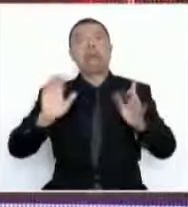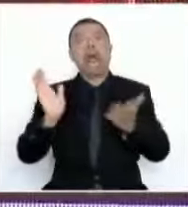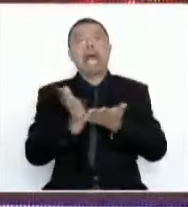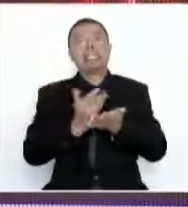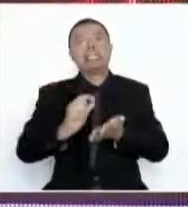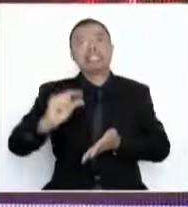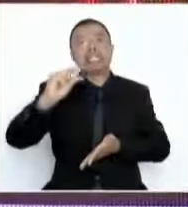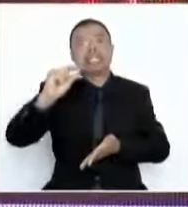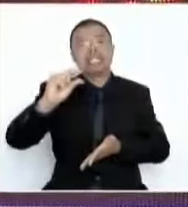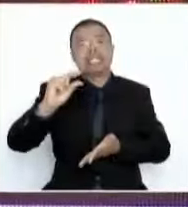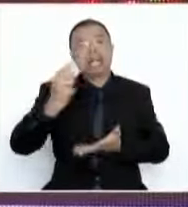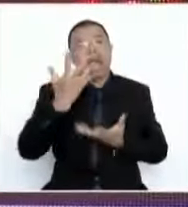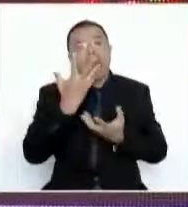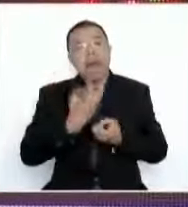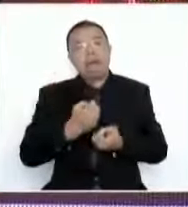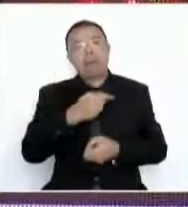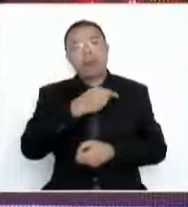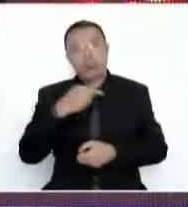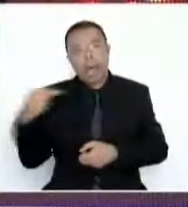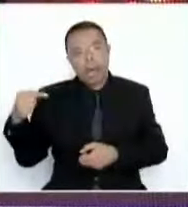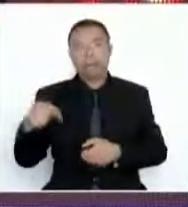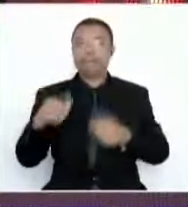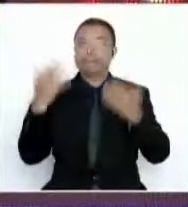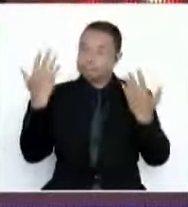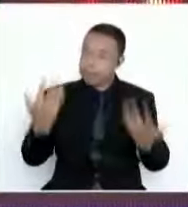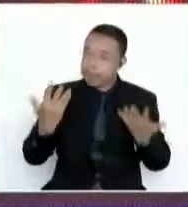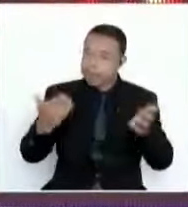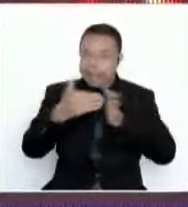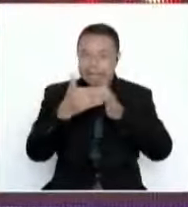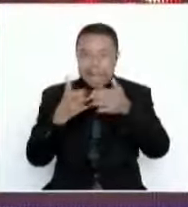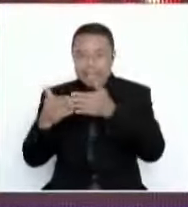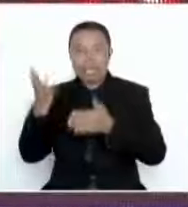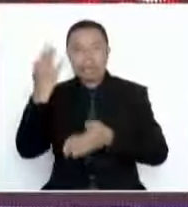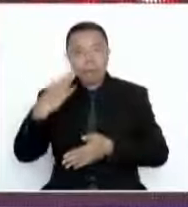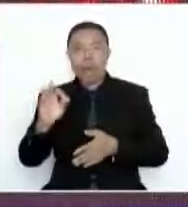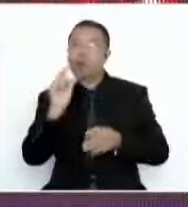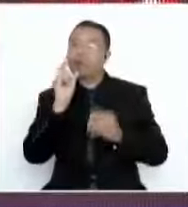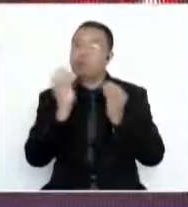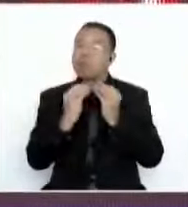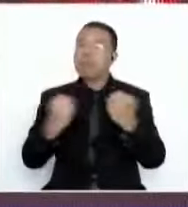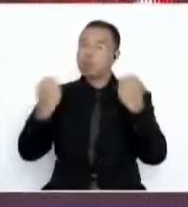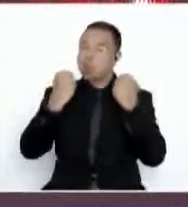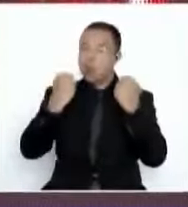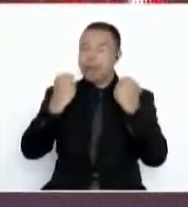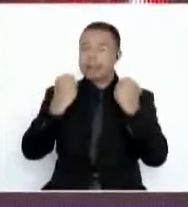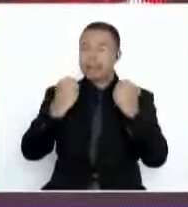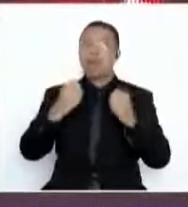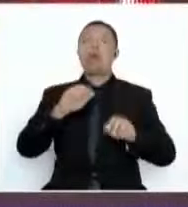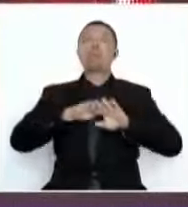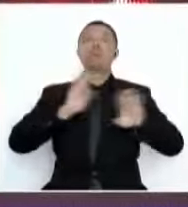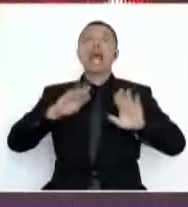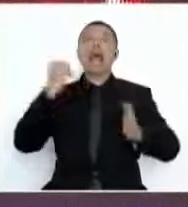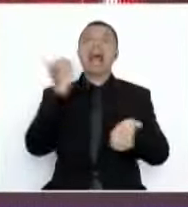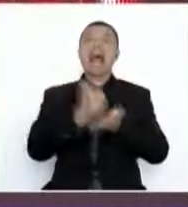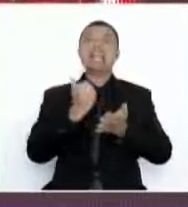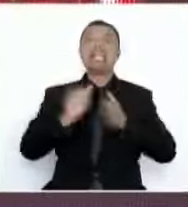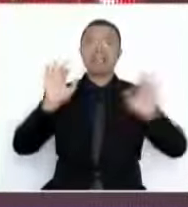dari harapan pertanyaan Bagaimana stri anda untuk merkuat idtit budaya